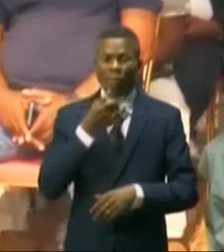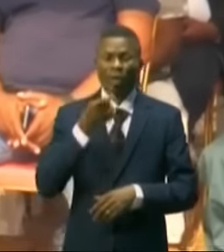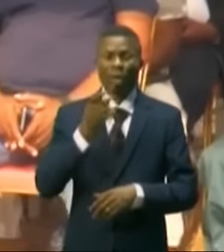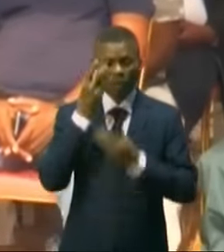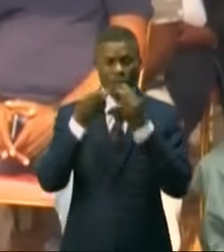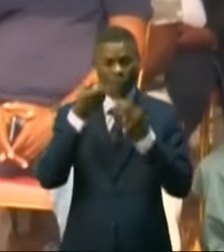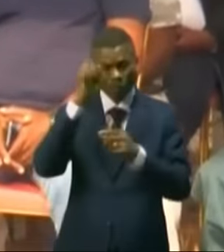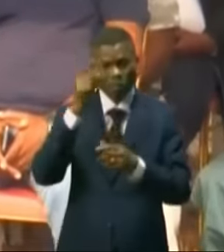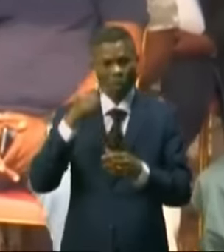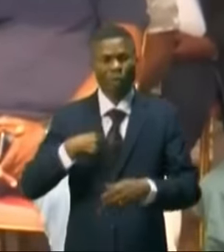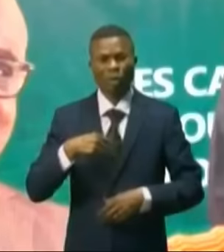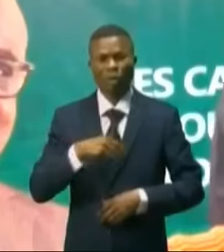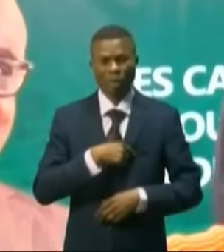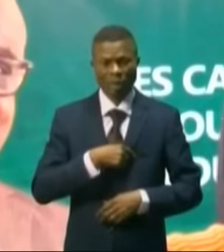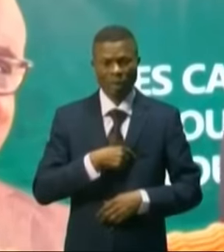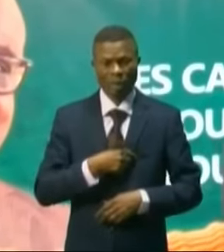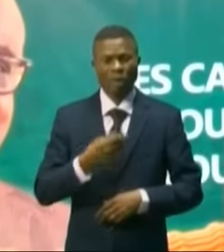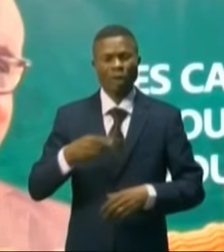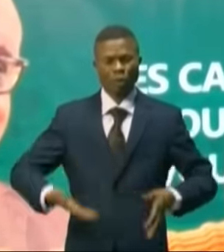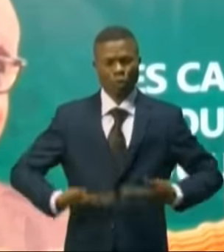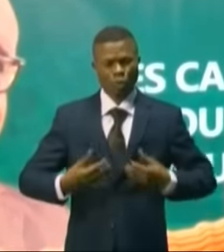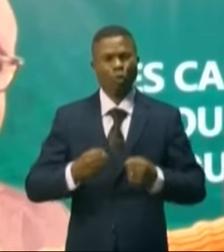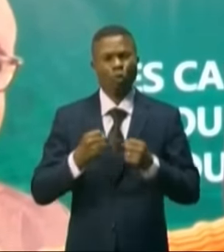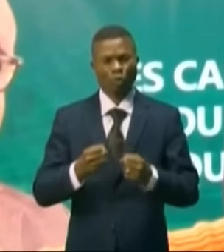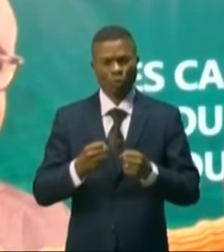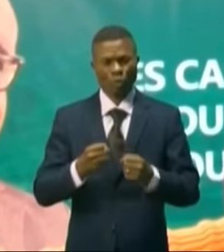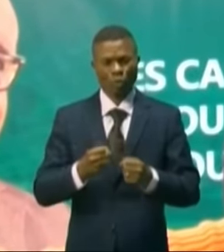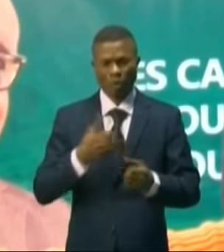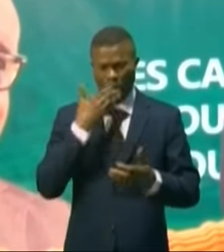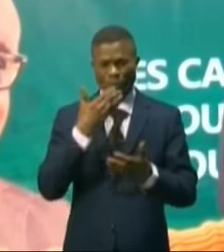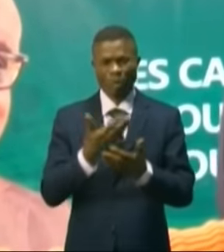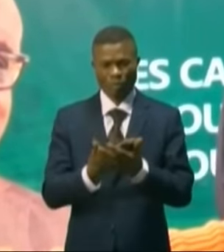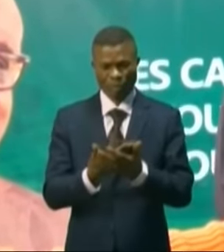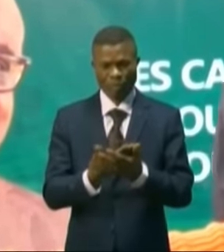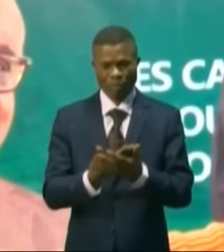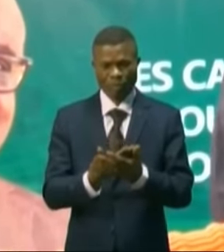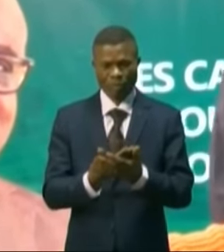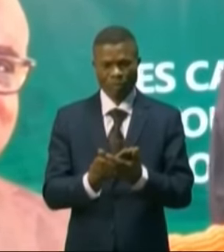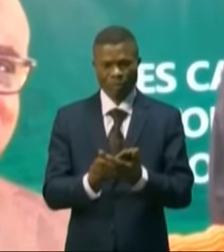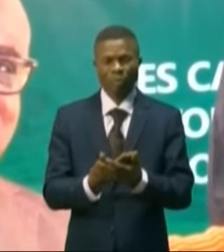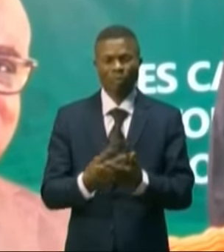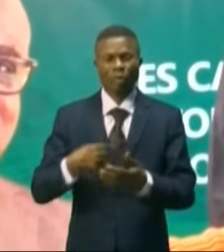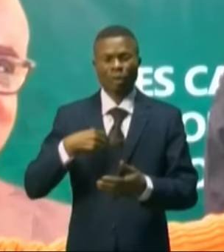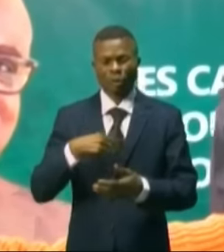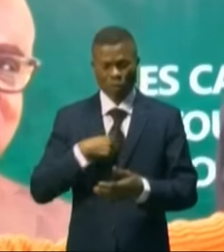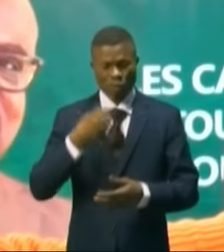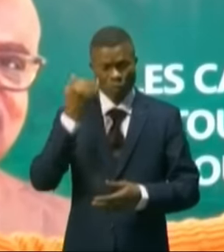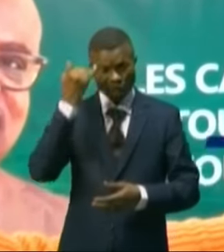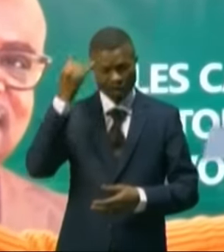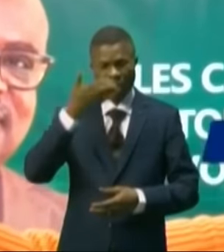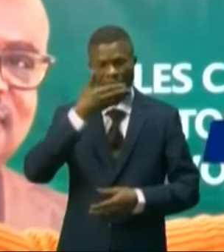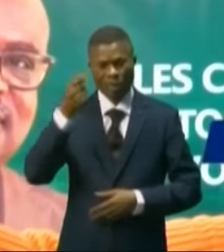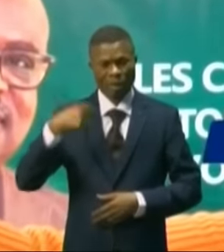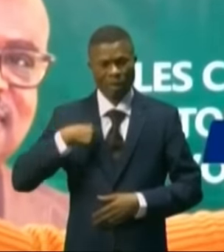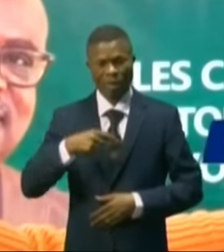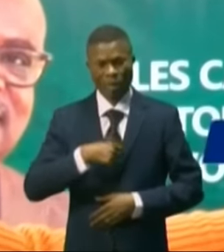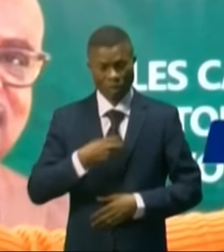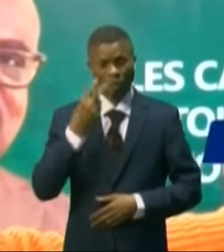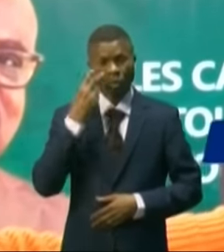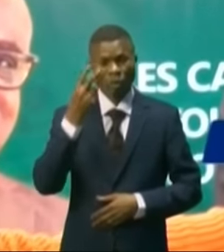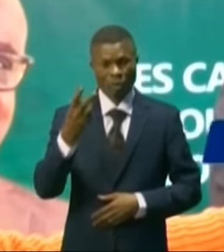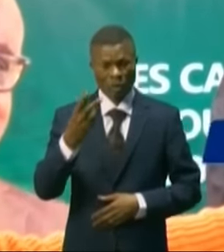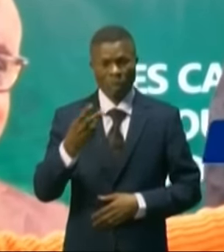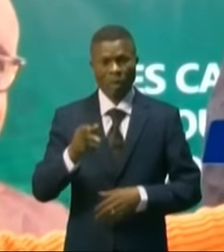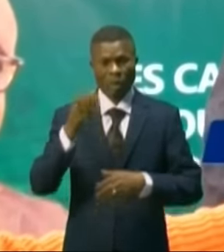officiellement, nos impressions sont très bonnes et c'est une alarme très positive pour nous. Nous avons trouvé que